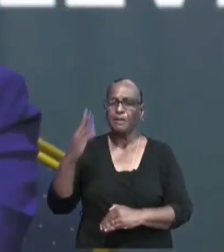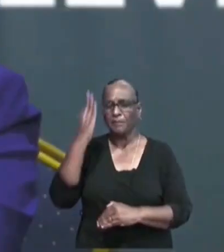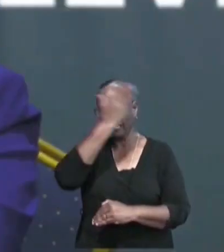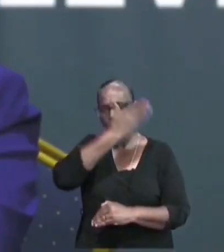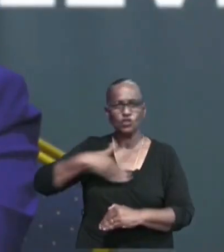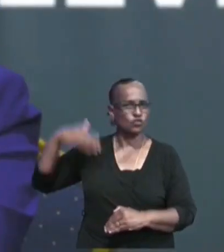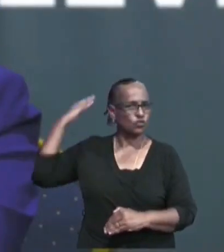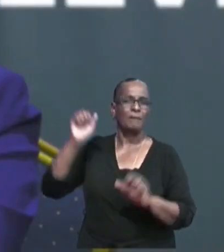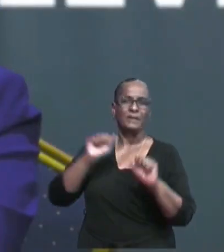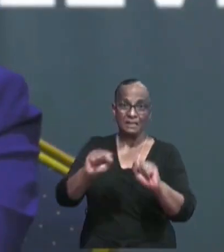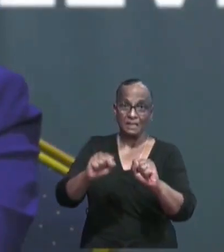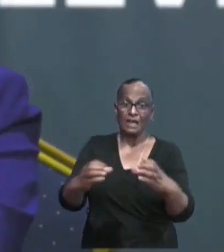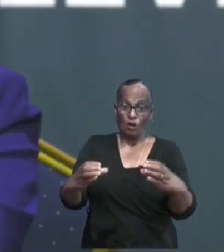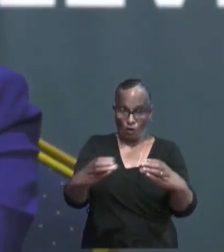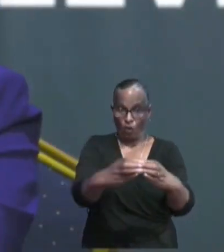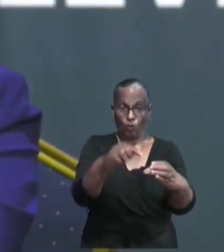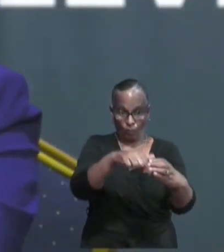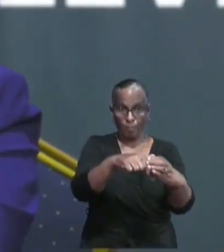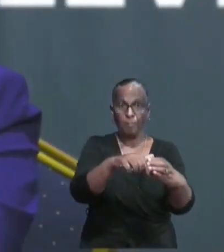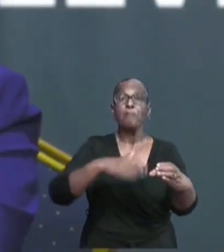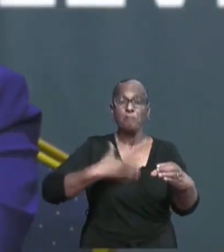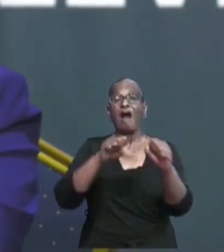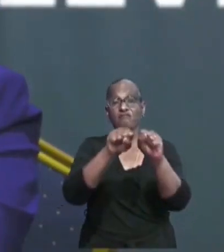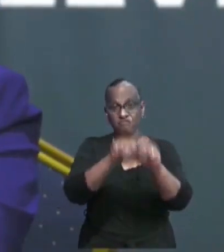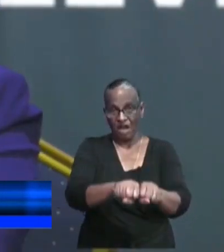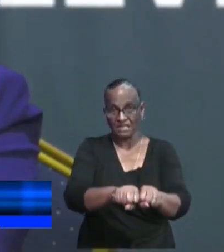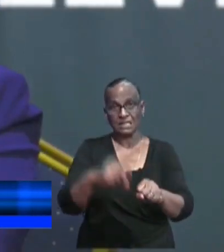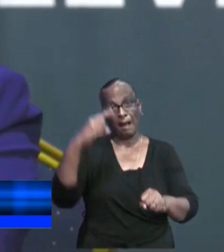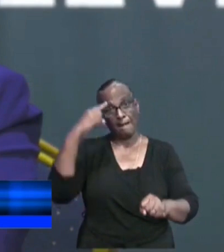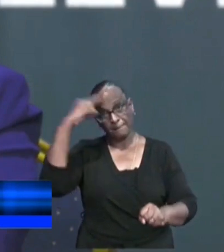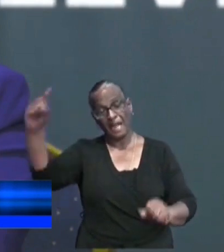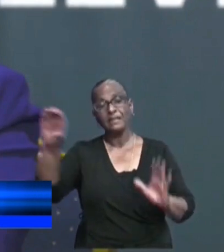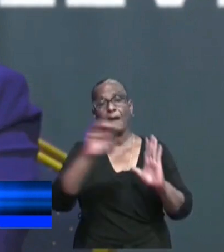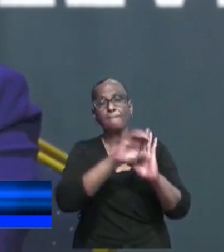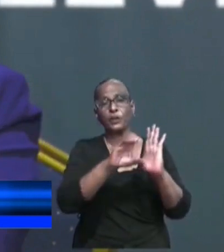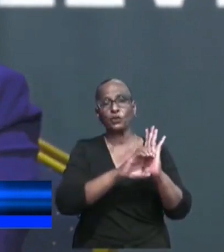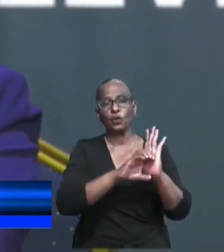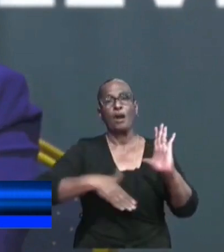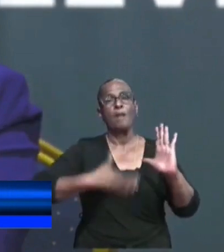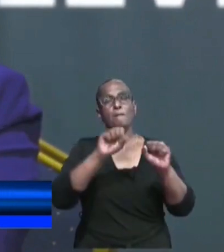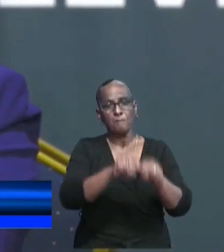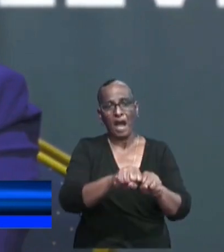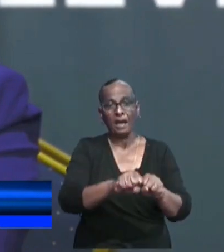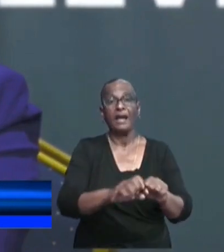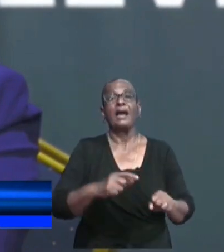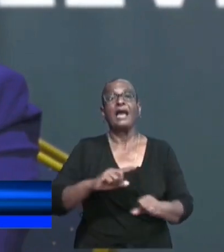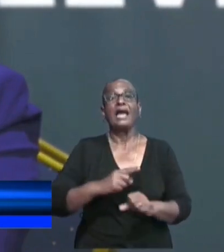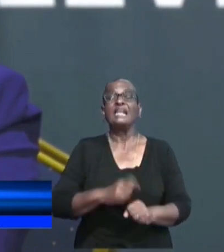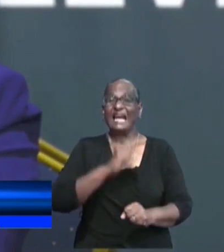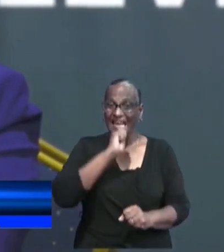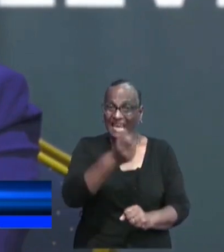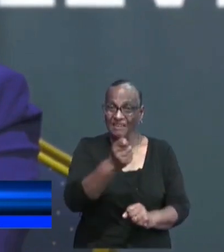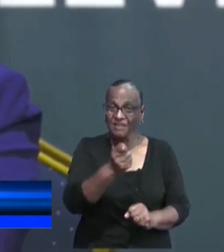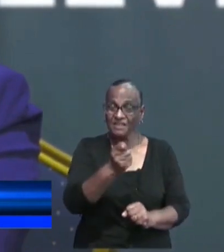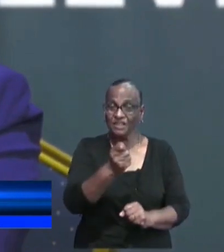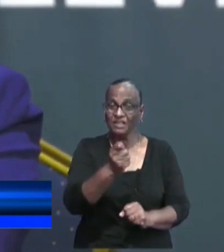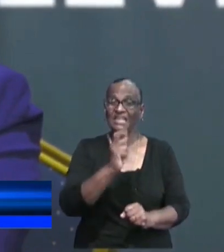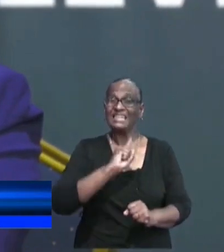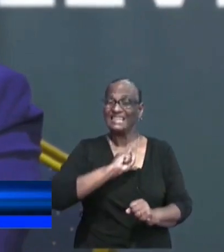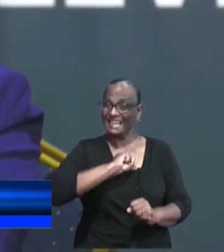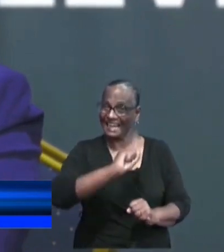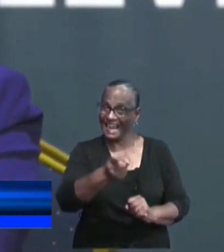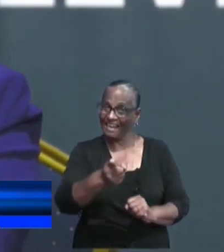Het team is bevoegd tot het vaststellen van plannen en protocollen, alsmede tot het geven van directieven